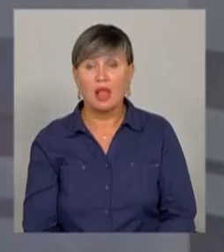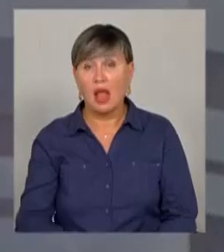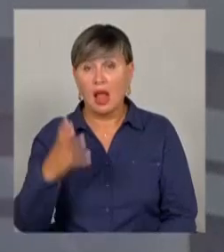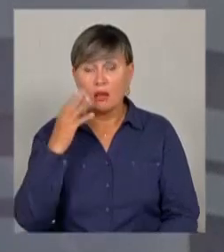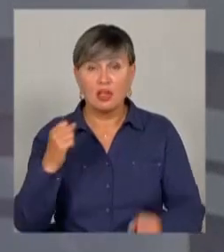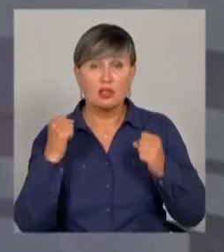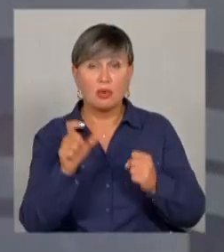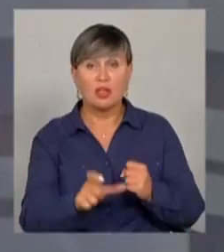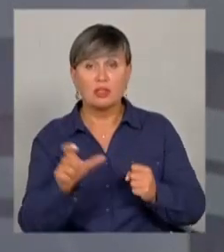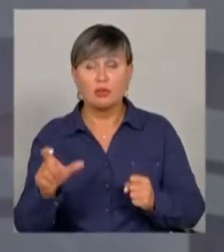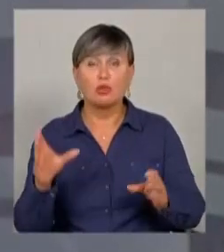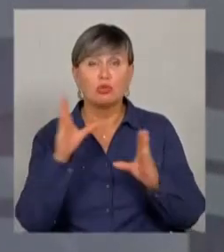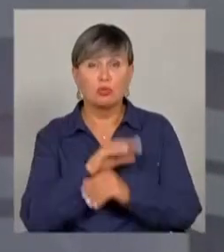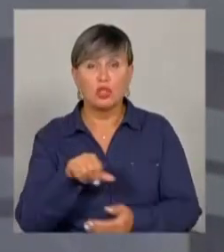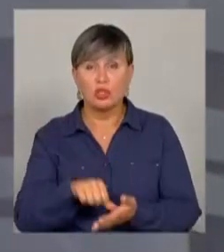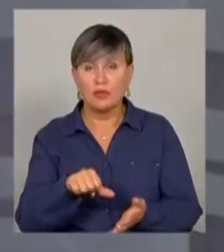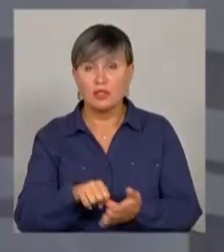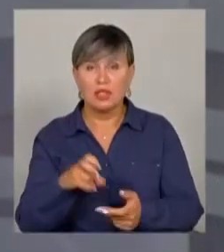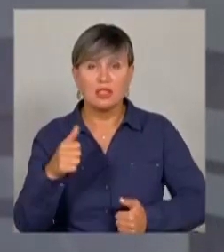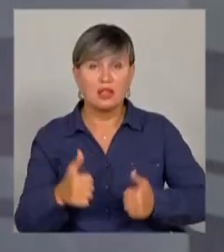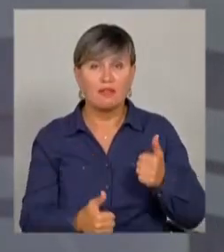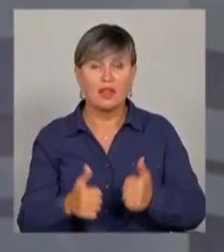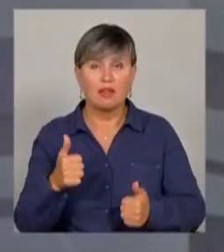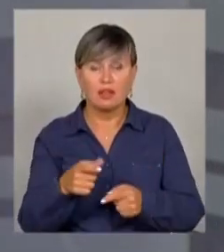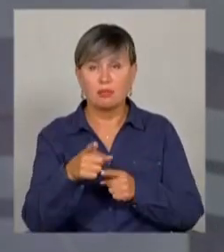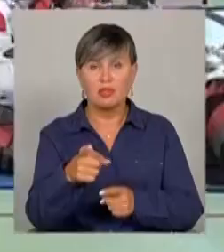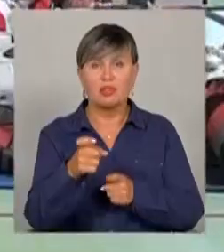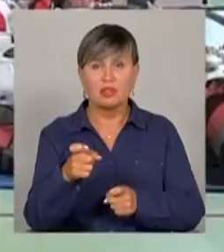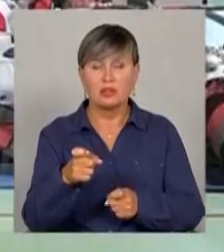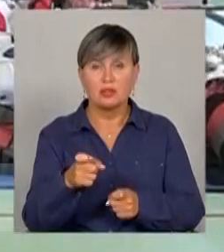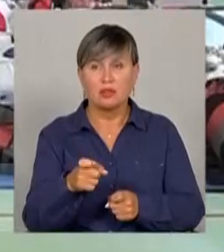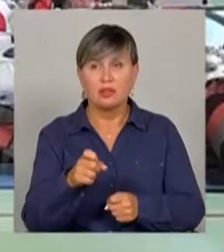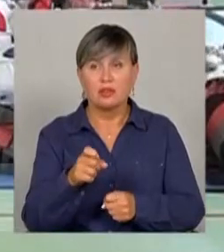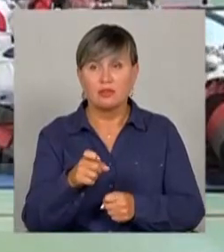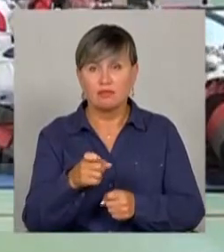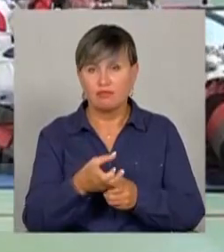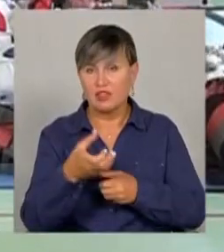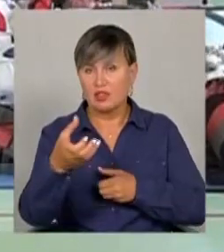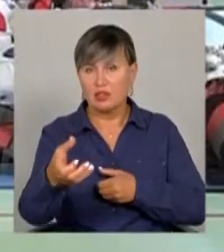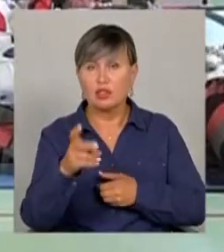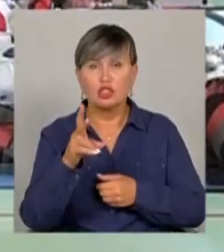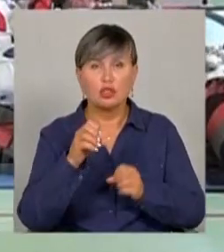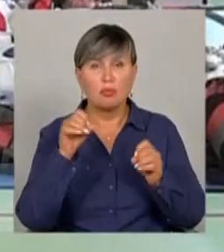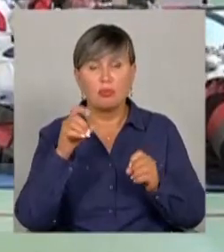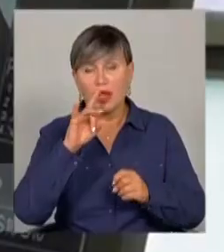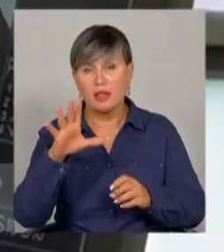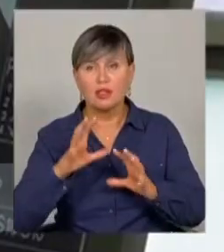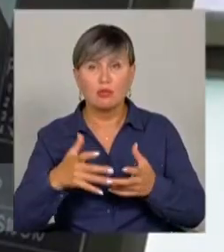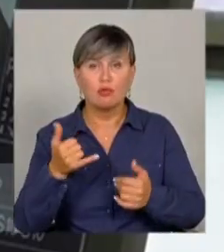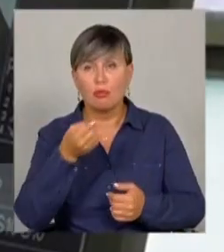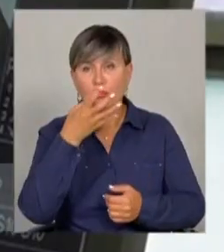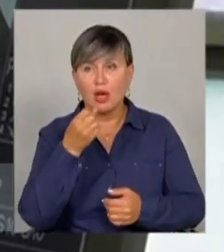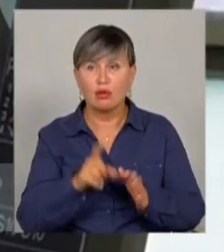Алматинские спортсмены успешно выступили на соревнованиях по стрельбе с пневматической винтовкой на чемпионате мира. Сегодня в Баку